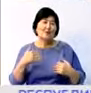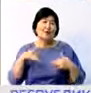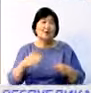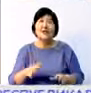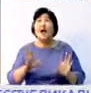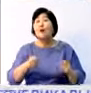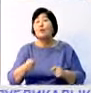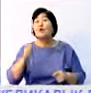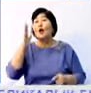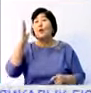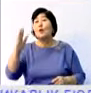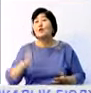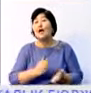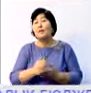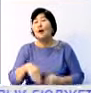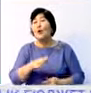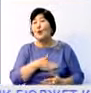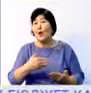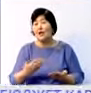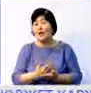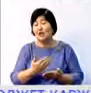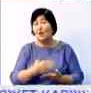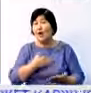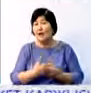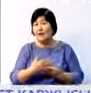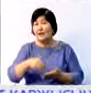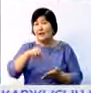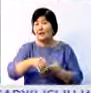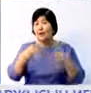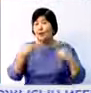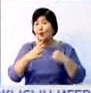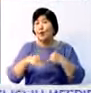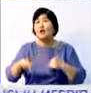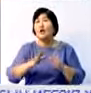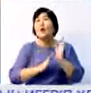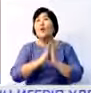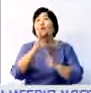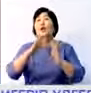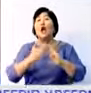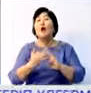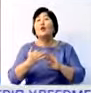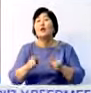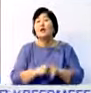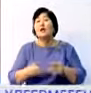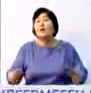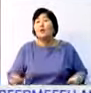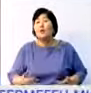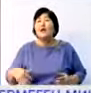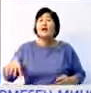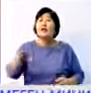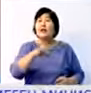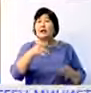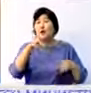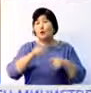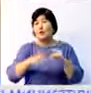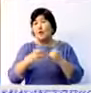Президент болашаққа бағдар рухани жаңғыру атты мақаласында патриотизм кіндік қаның тамған жеріңе, өскен ауылыңа, қалаң мен өңіріңе, яғни туған